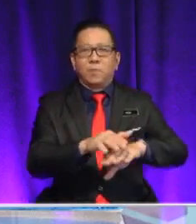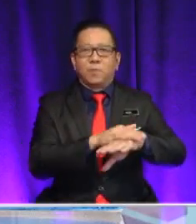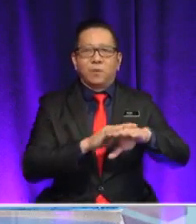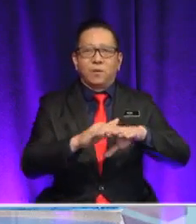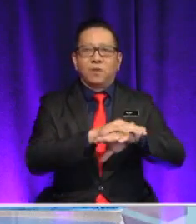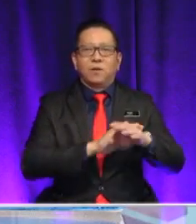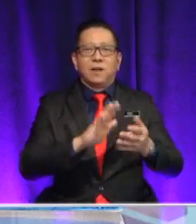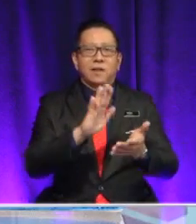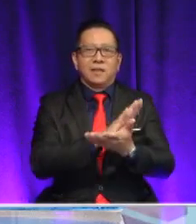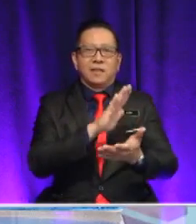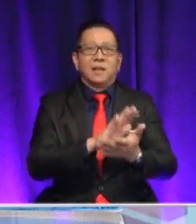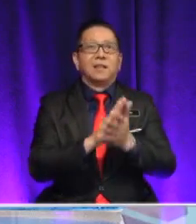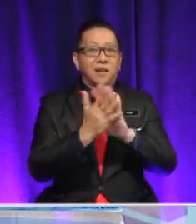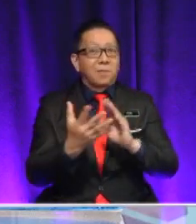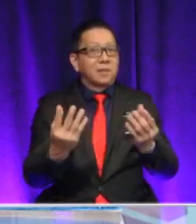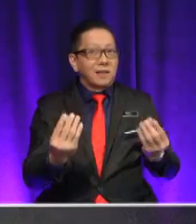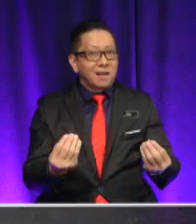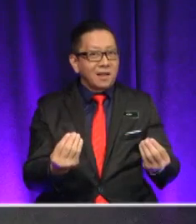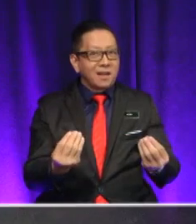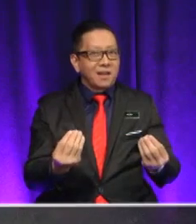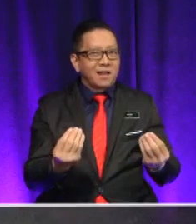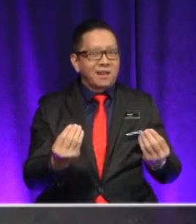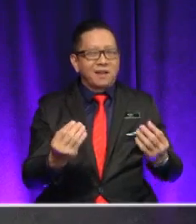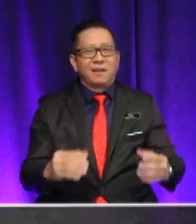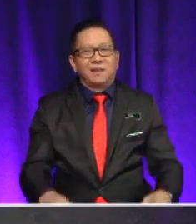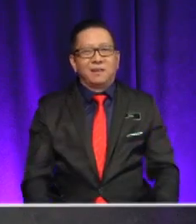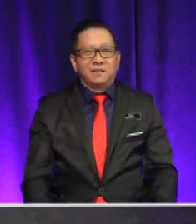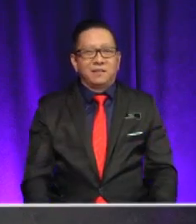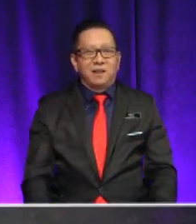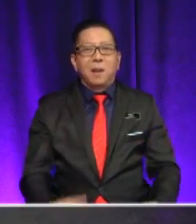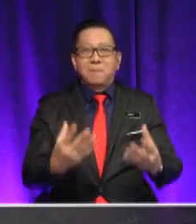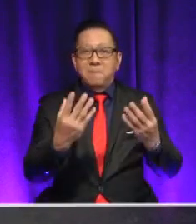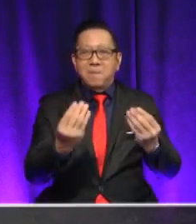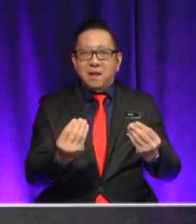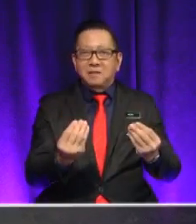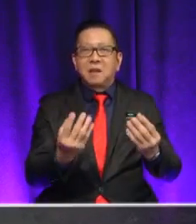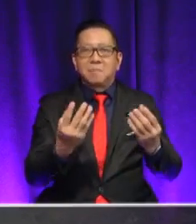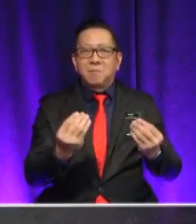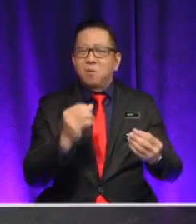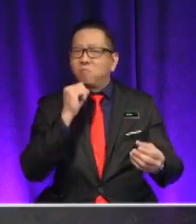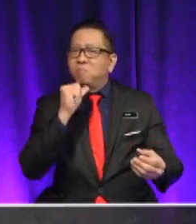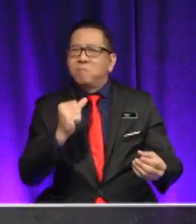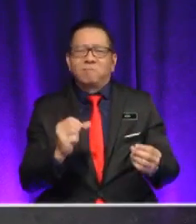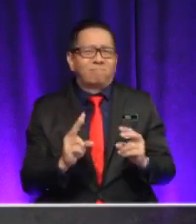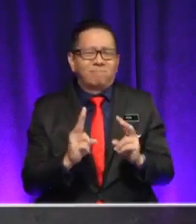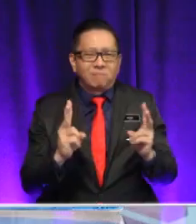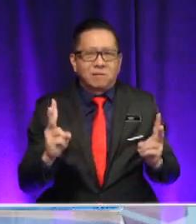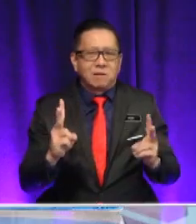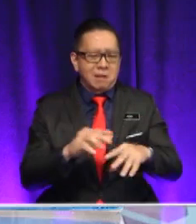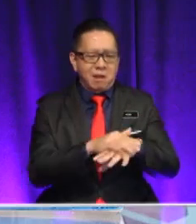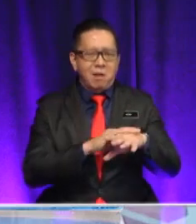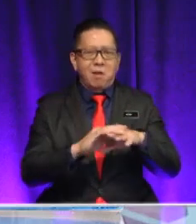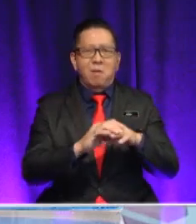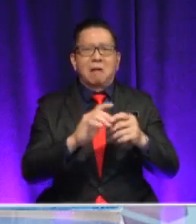getah jadi basah basah dalam Bab tapi bukan terlalu basah nanti kertas